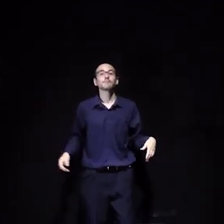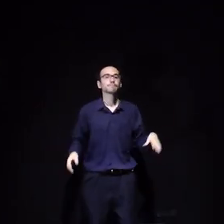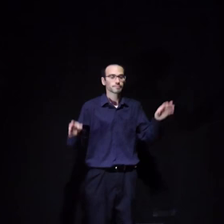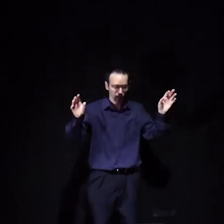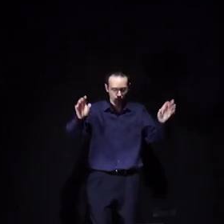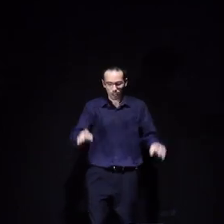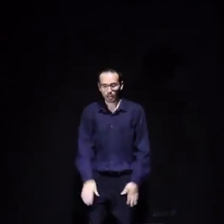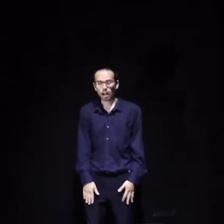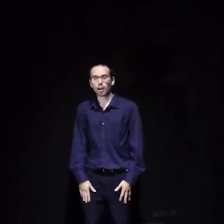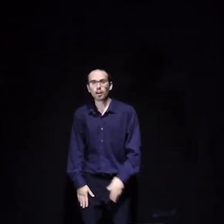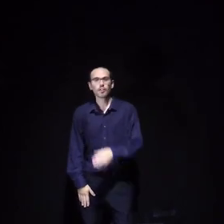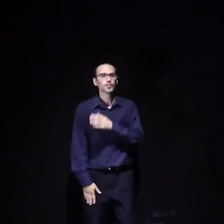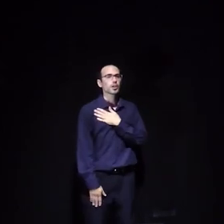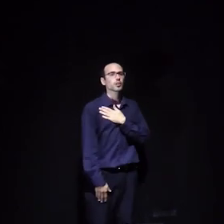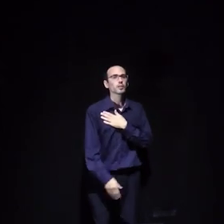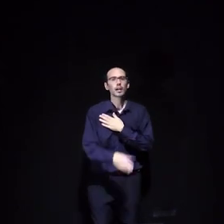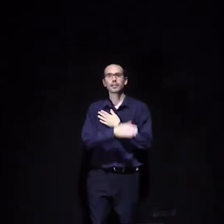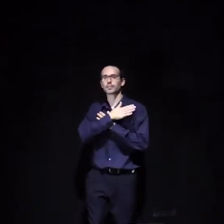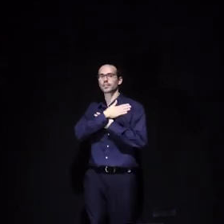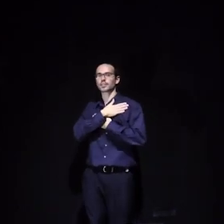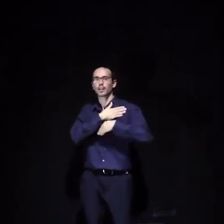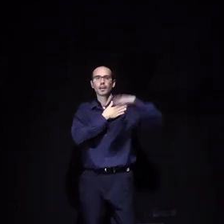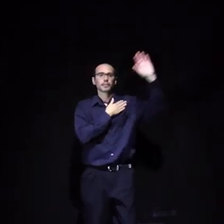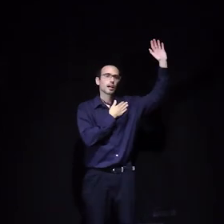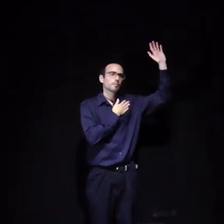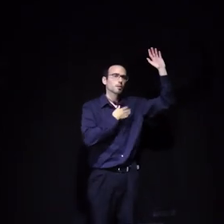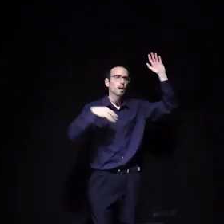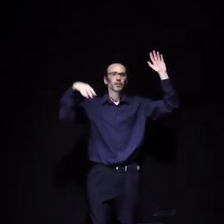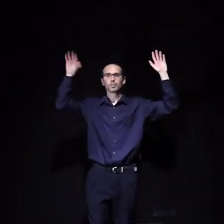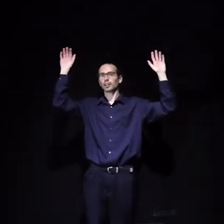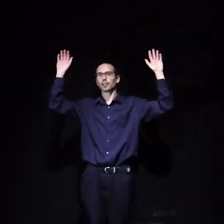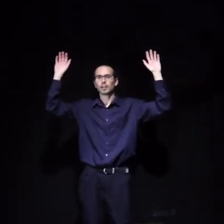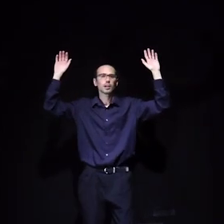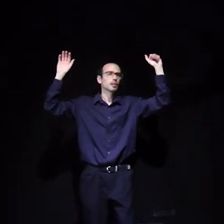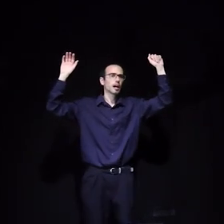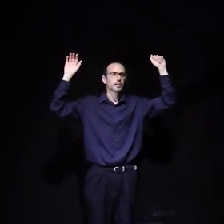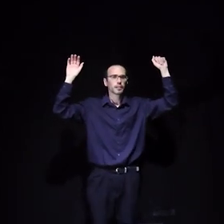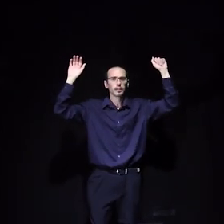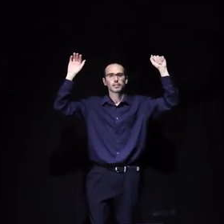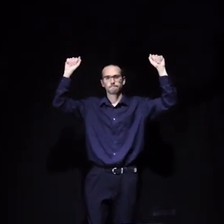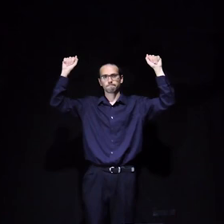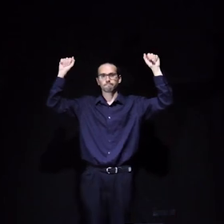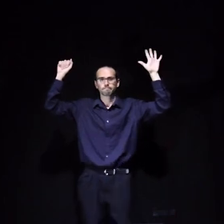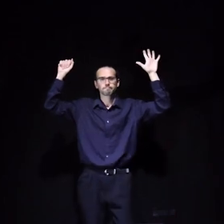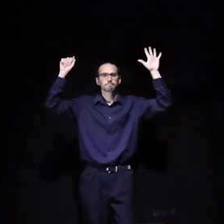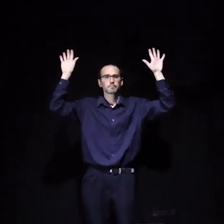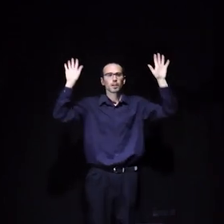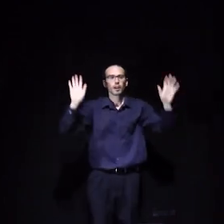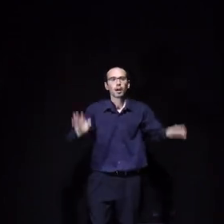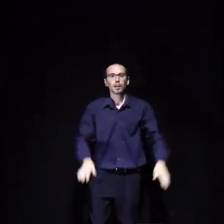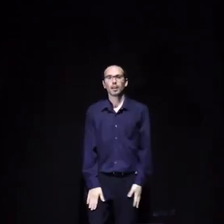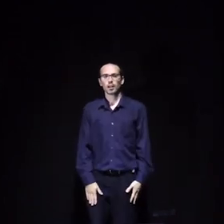volar. Love's so nice, tell me why I don't like it.